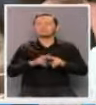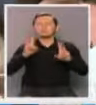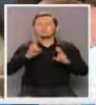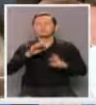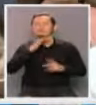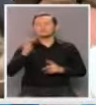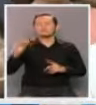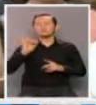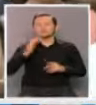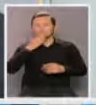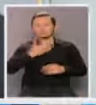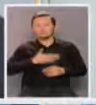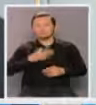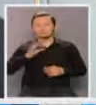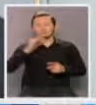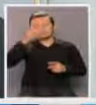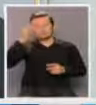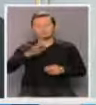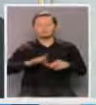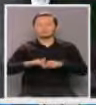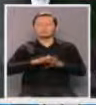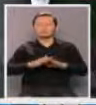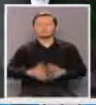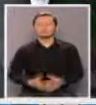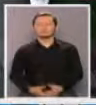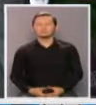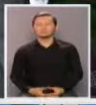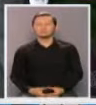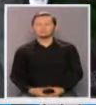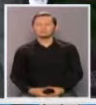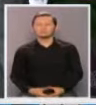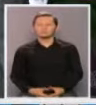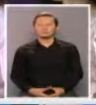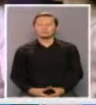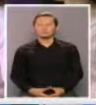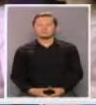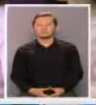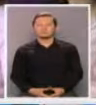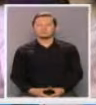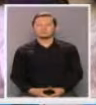многолетнюю историю, любимы и незабываемы в народе. Гульшат Бакбергенкызы, Айбек Утемисов, служба новостей.